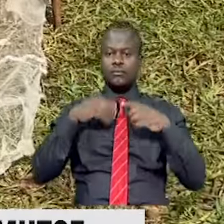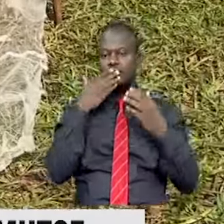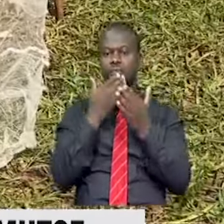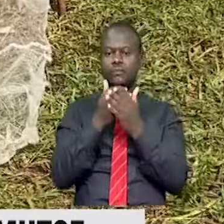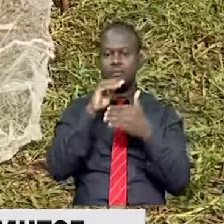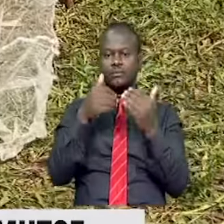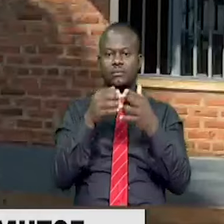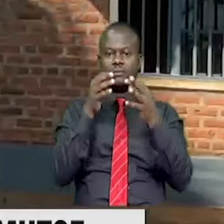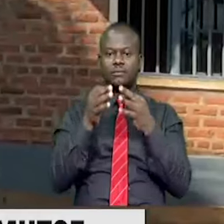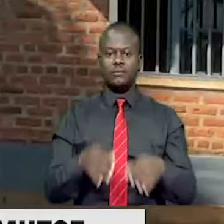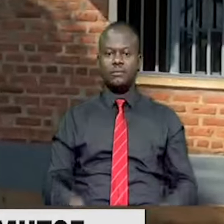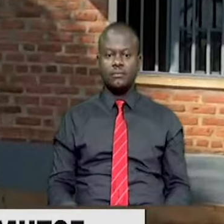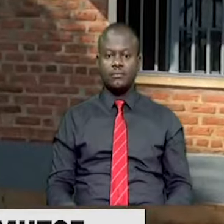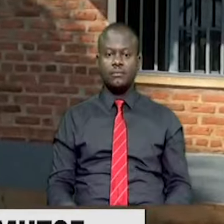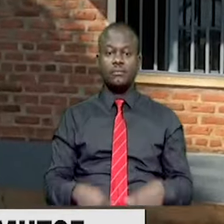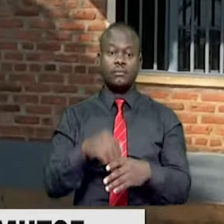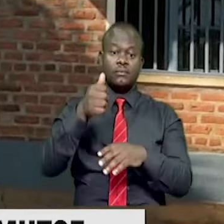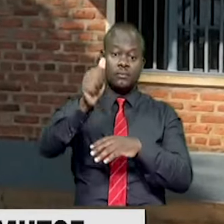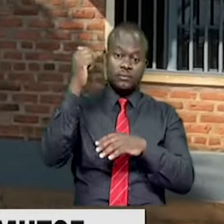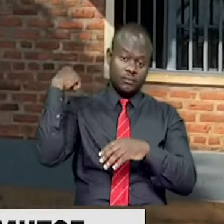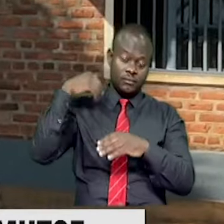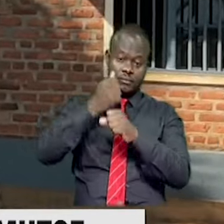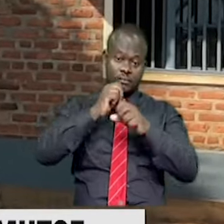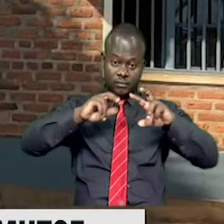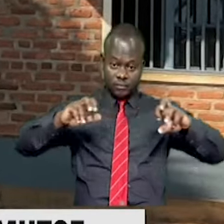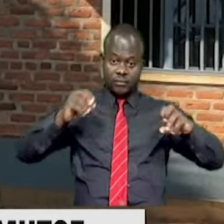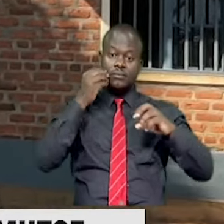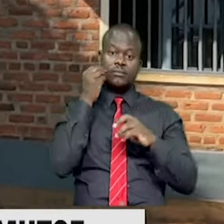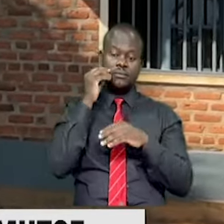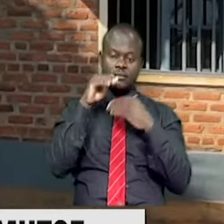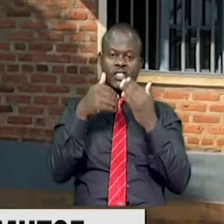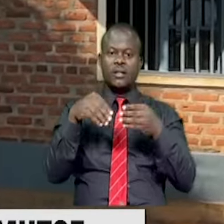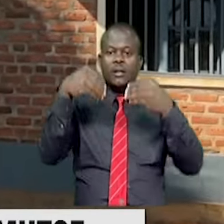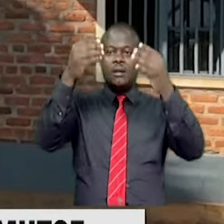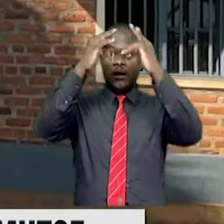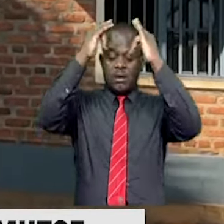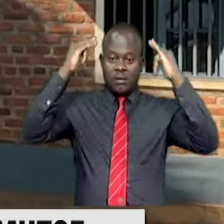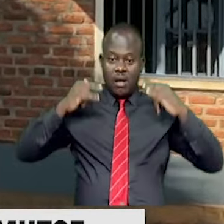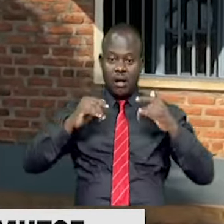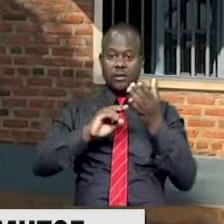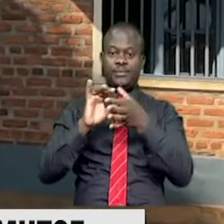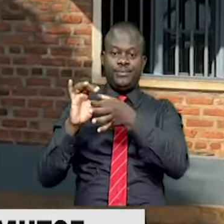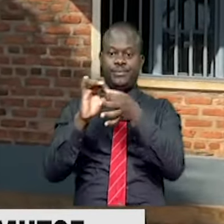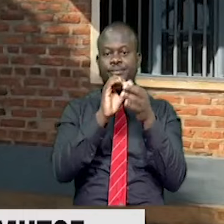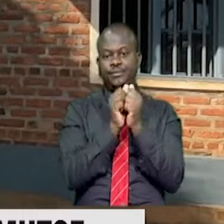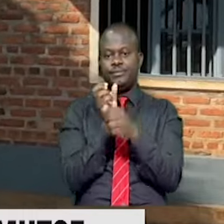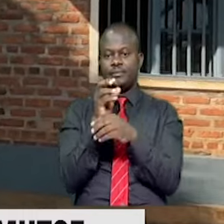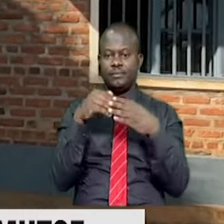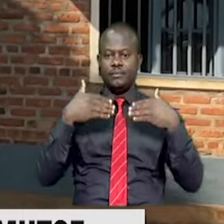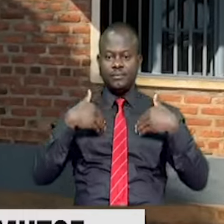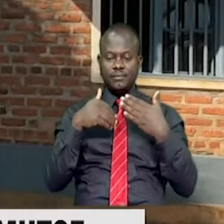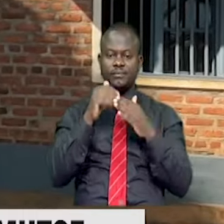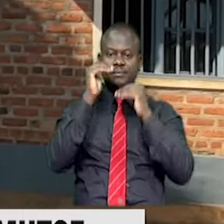y'abaturage abisobanura. Icyo gihe rero twakoze n'ubugenzuzi mu ngo zose twahaye inzitiramibu dufatikanyije n'abajyanama b'ubuzima